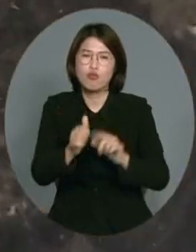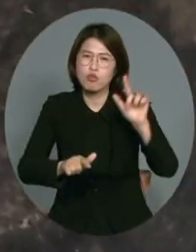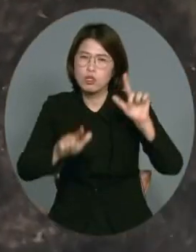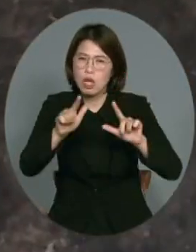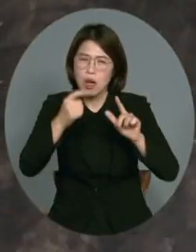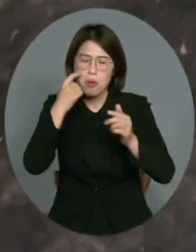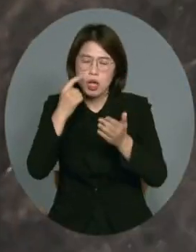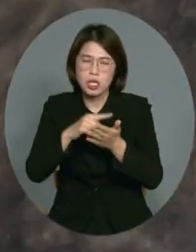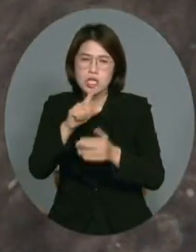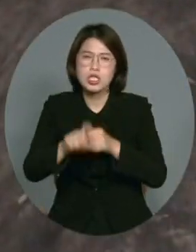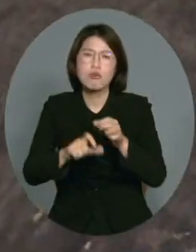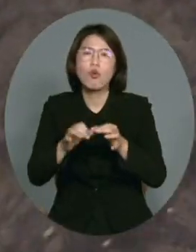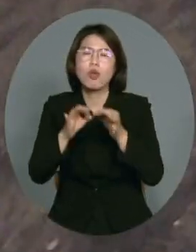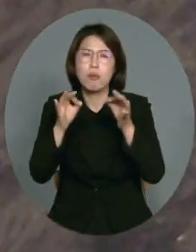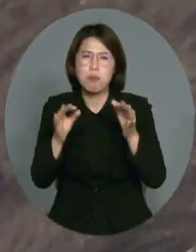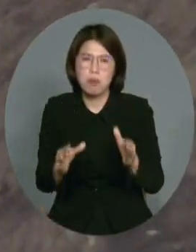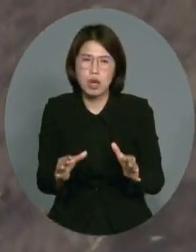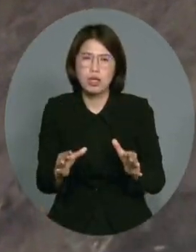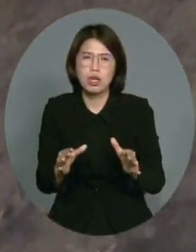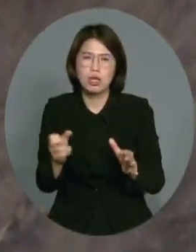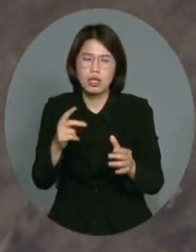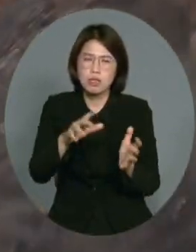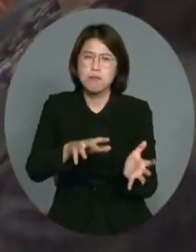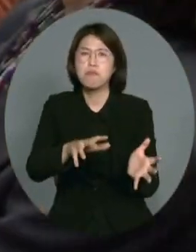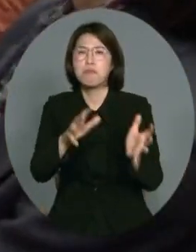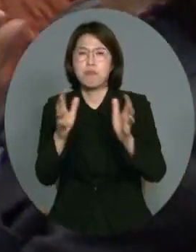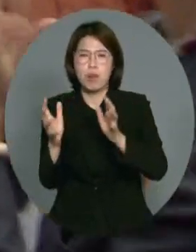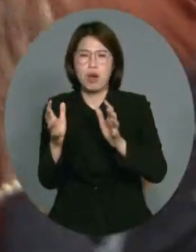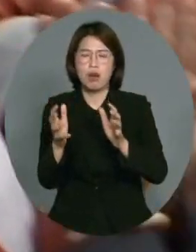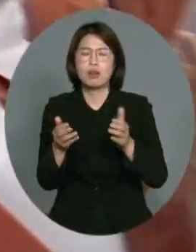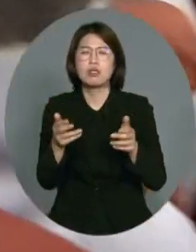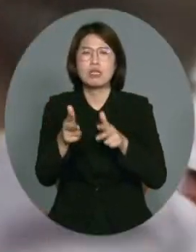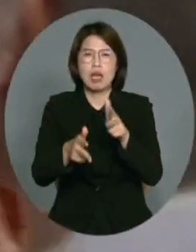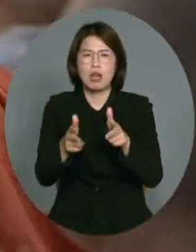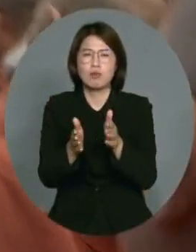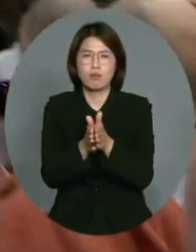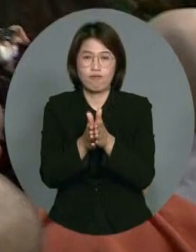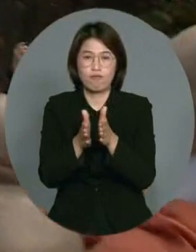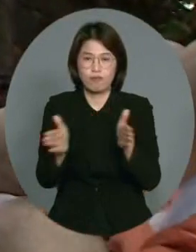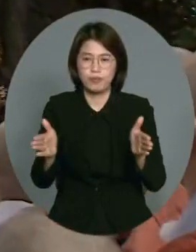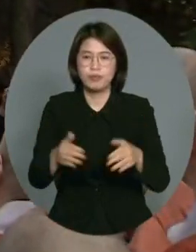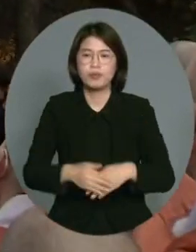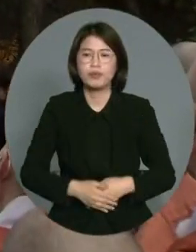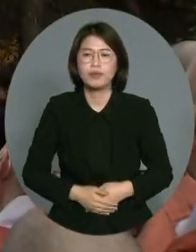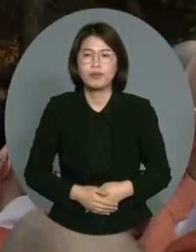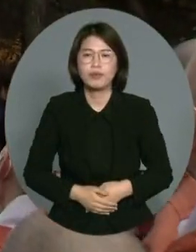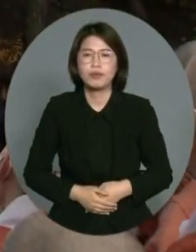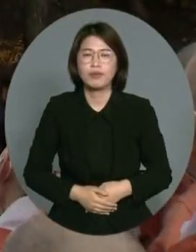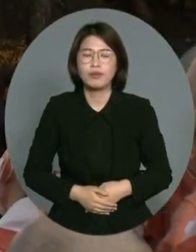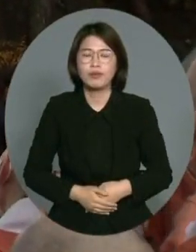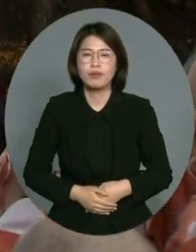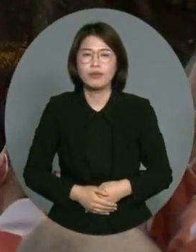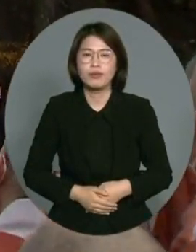발견된 지 15년 만에 불상을 다시 세우는 작업이 본격적으로 시작됐습니다. MBC 뉴스 임재욱입니다.